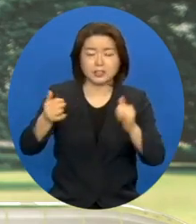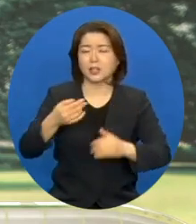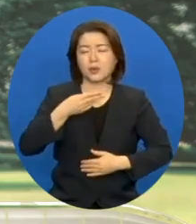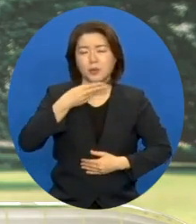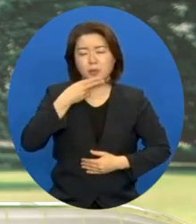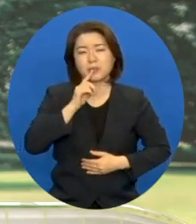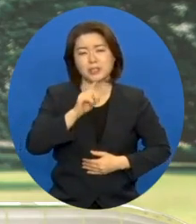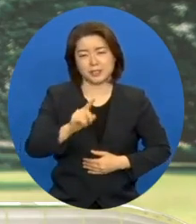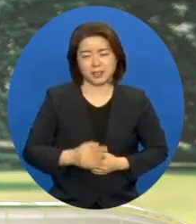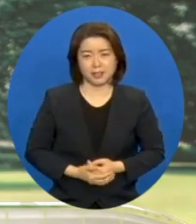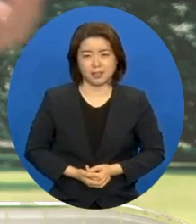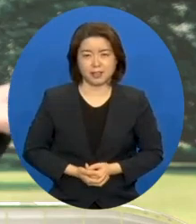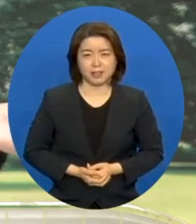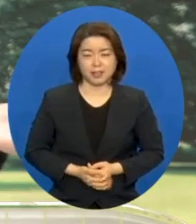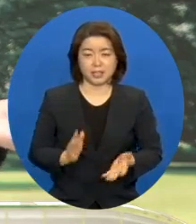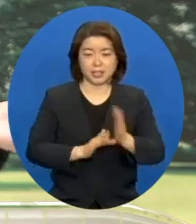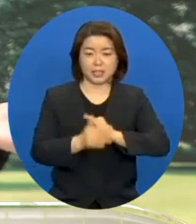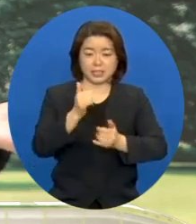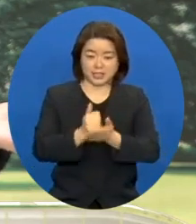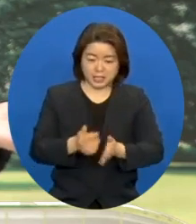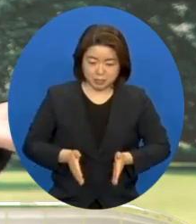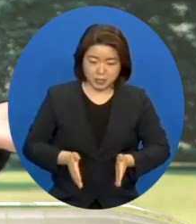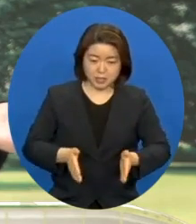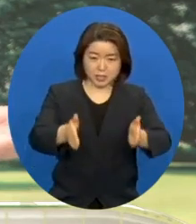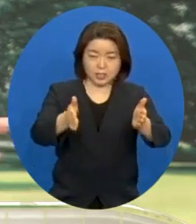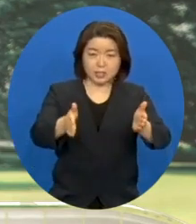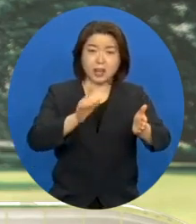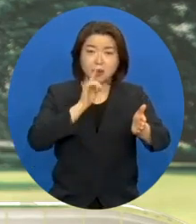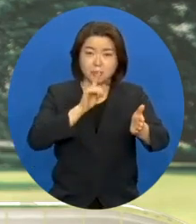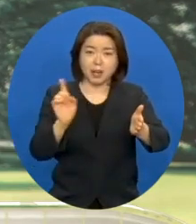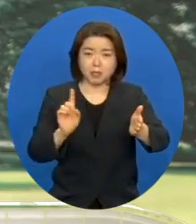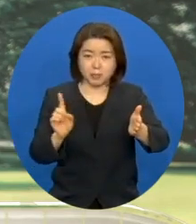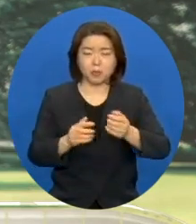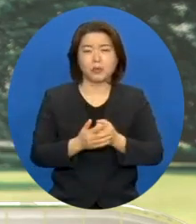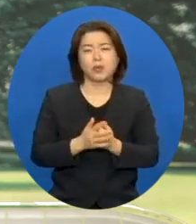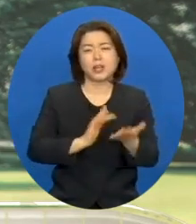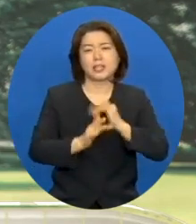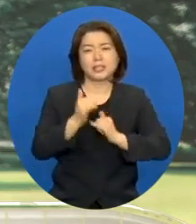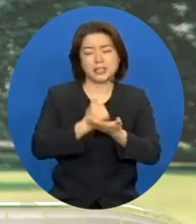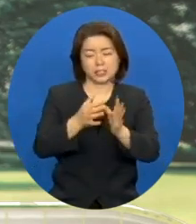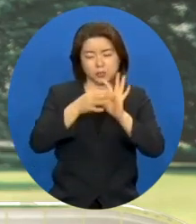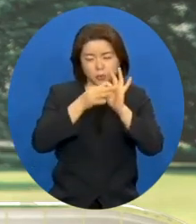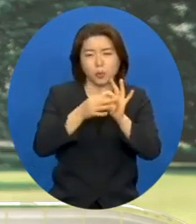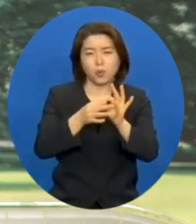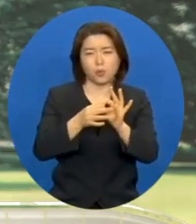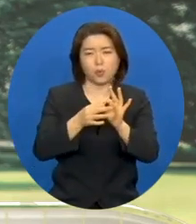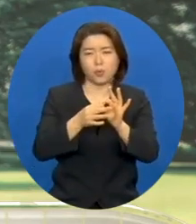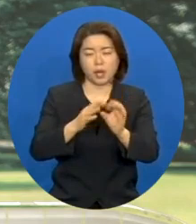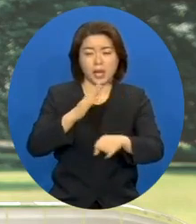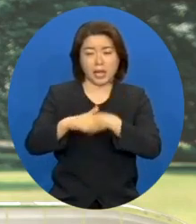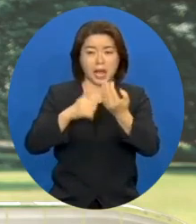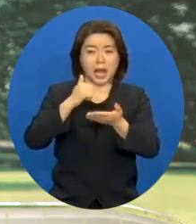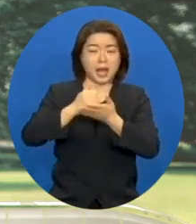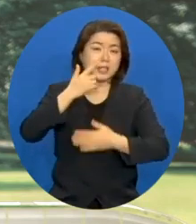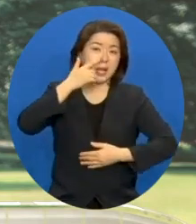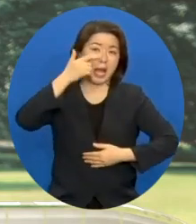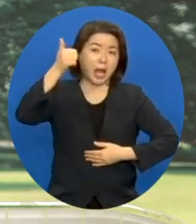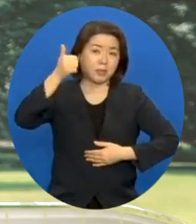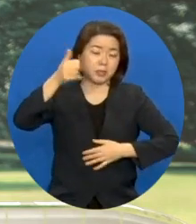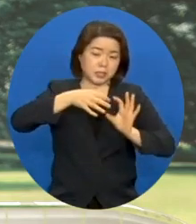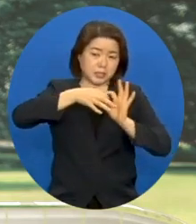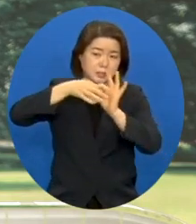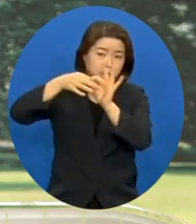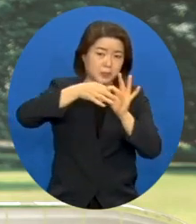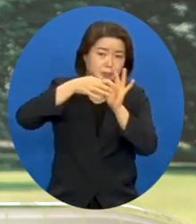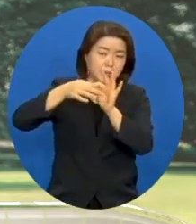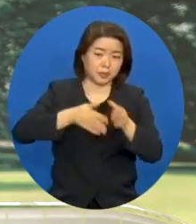없느니라. 예수님이 길이라고 말씀하신 것은 예수님을 통하여 하나님 아버지께로 가게